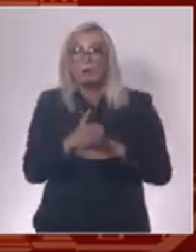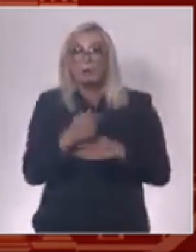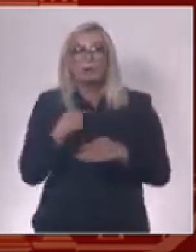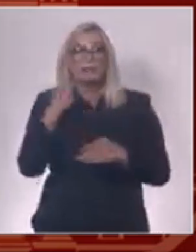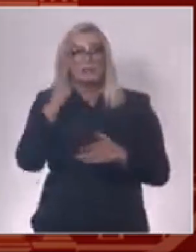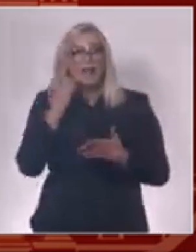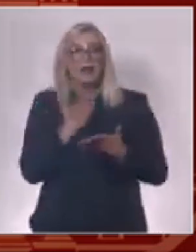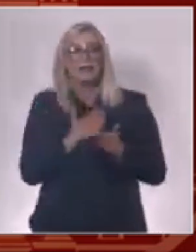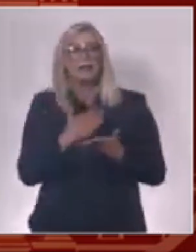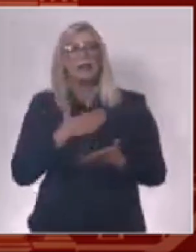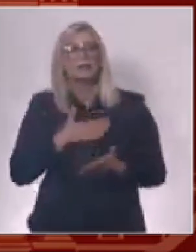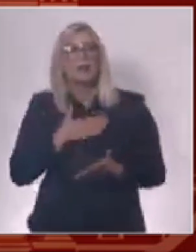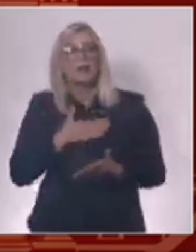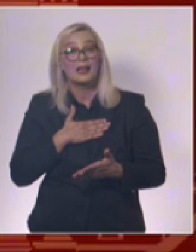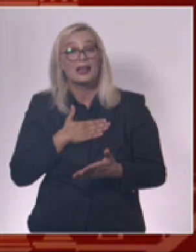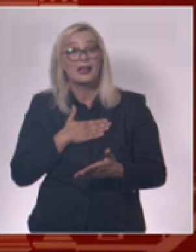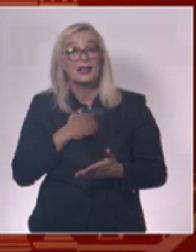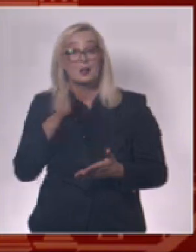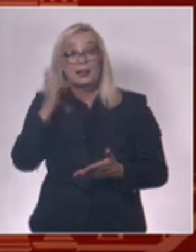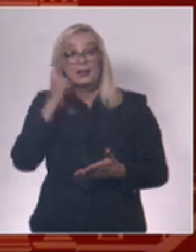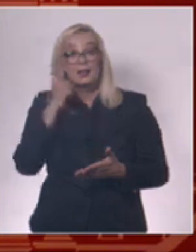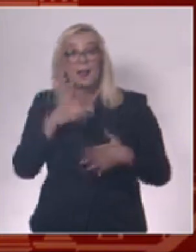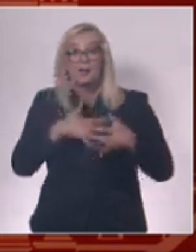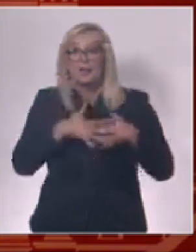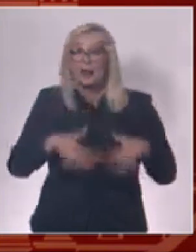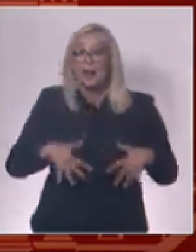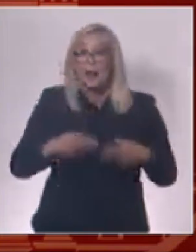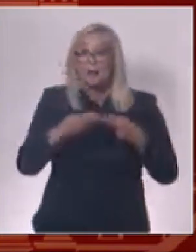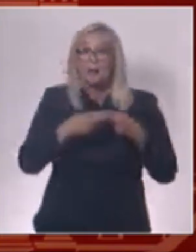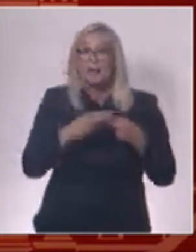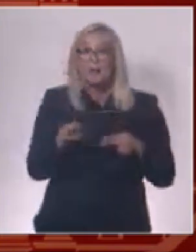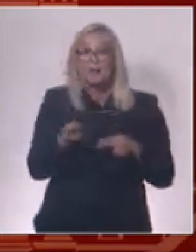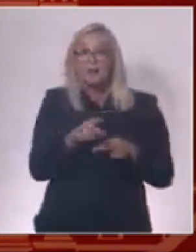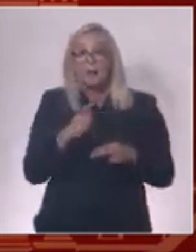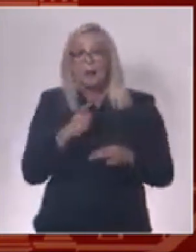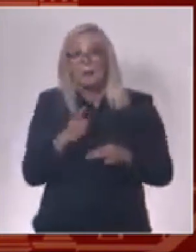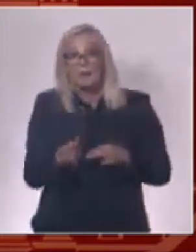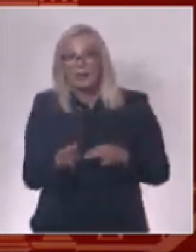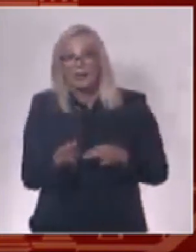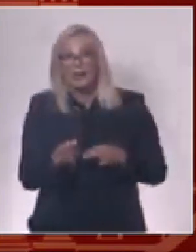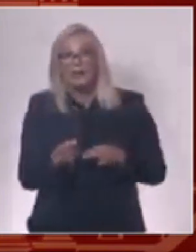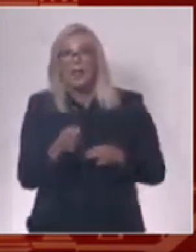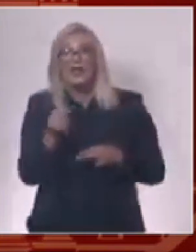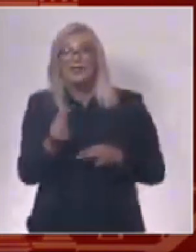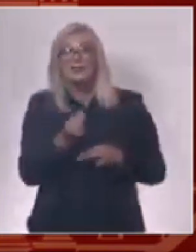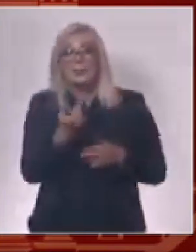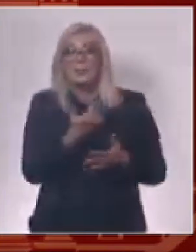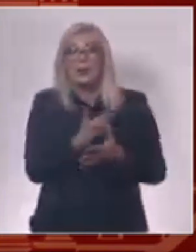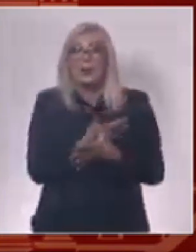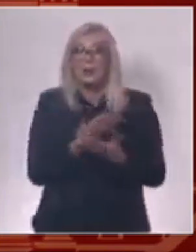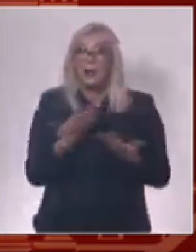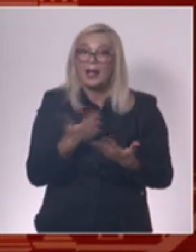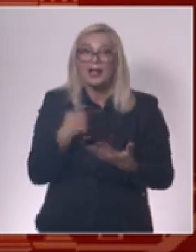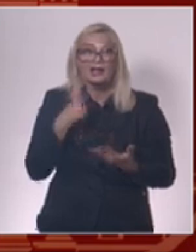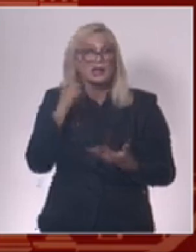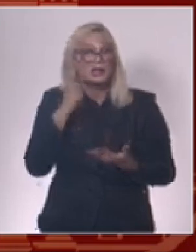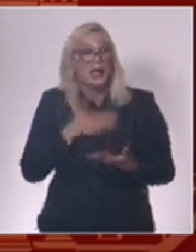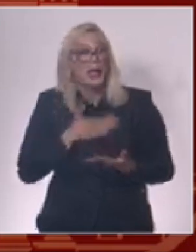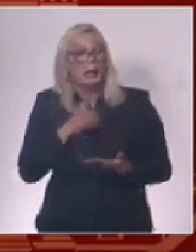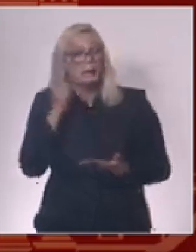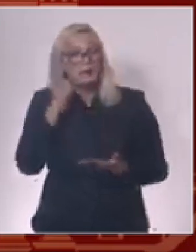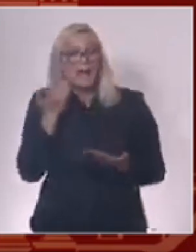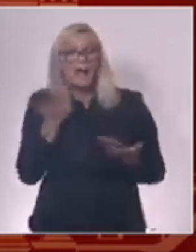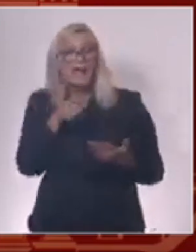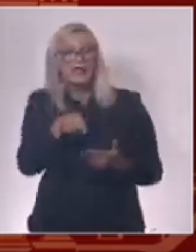помеѓу двата партнера во овој проект, односно Србија и Албанија, каде е. Би сакал да знам каде се наоѓа